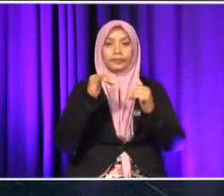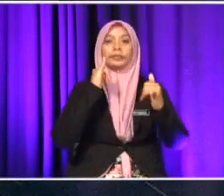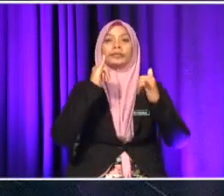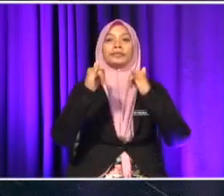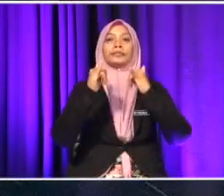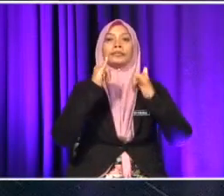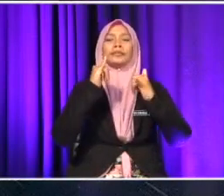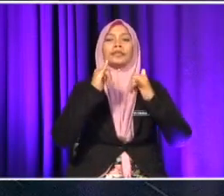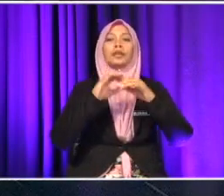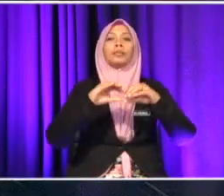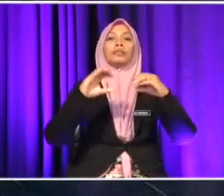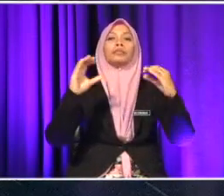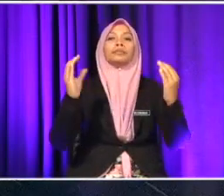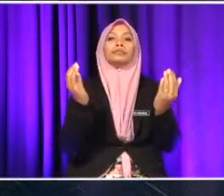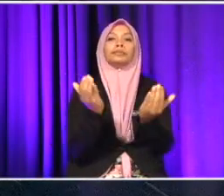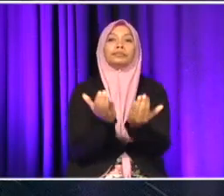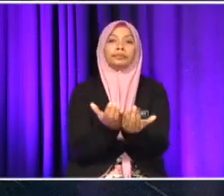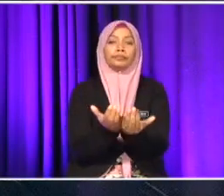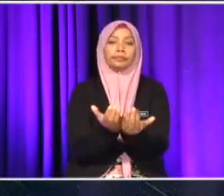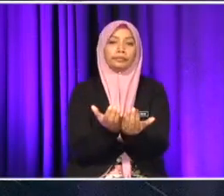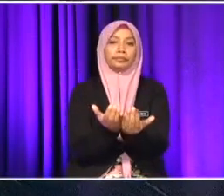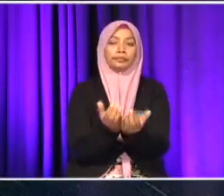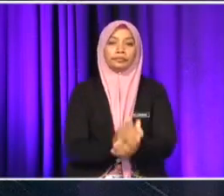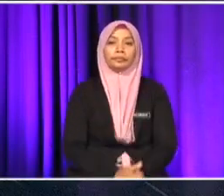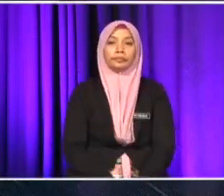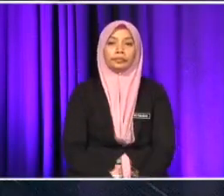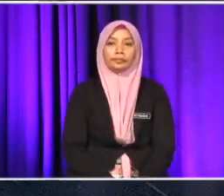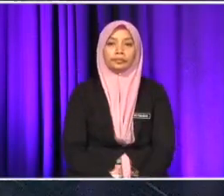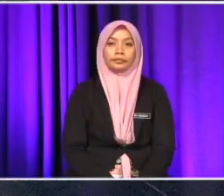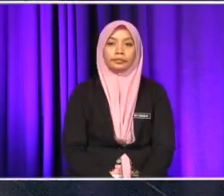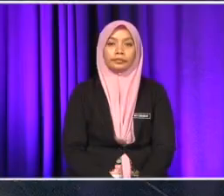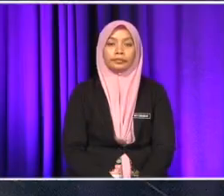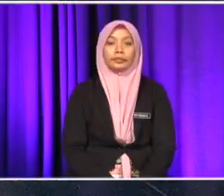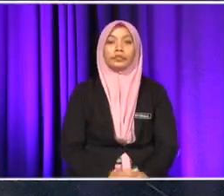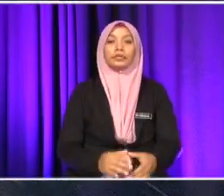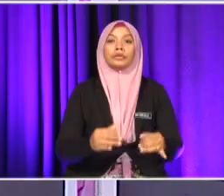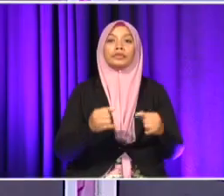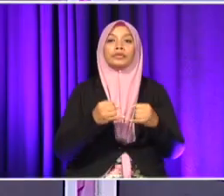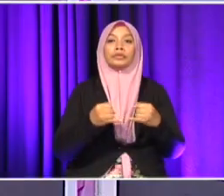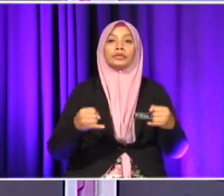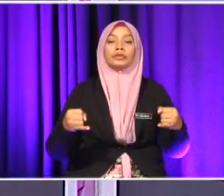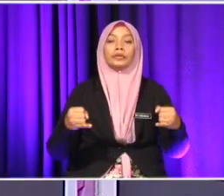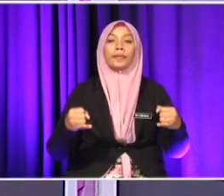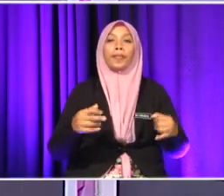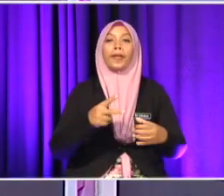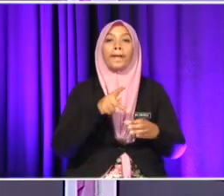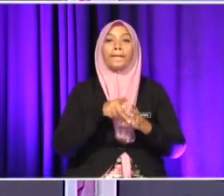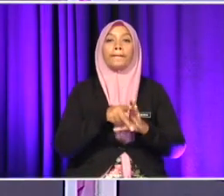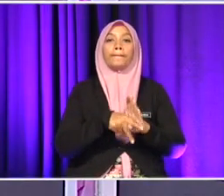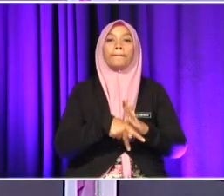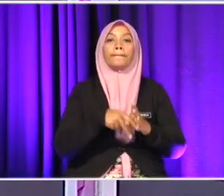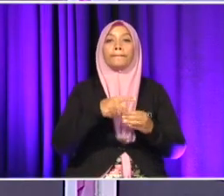berkelompok Oke untuk dekat kelompok itu jenis pengeluaran jenis pengeluaran Ah ini soalnya ini